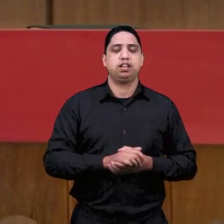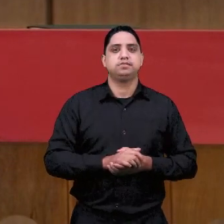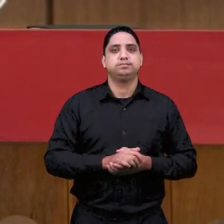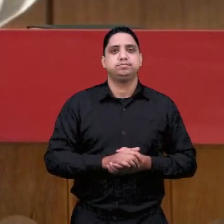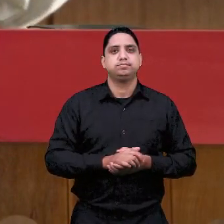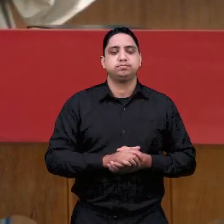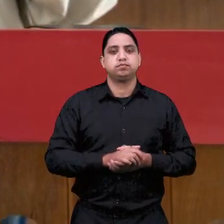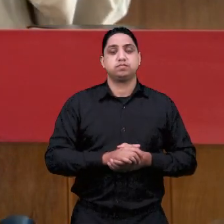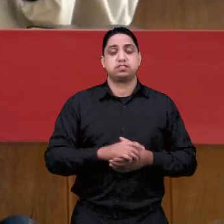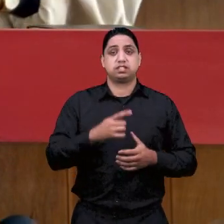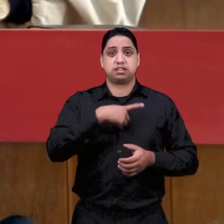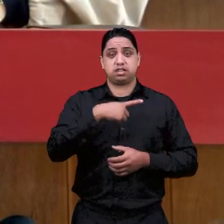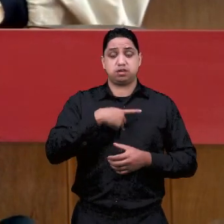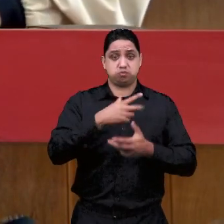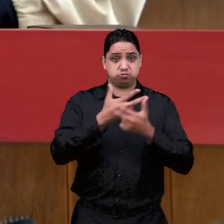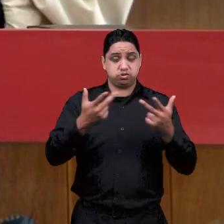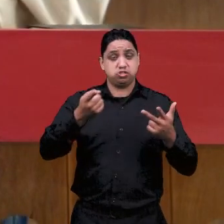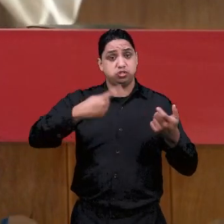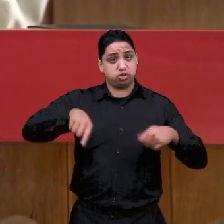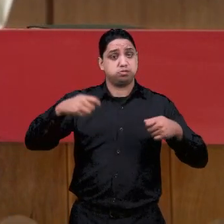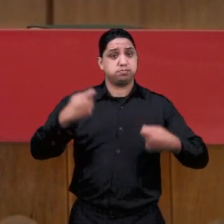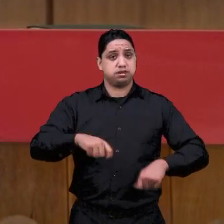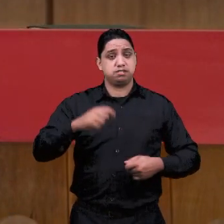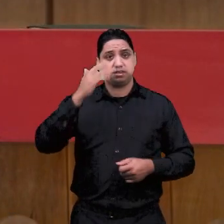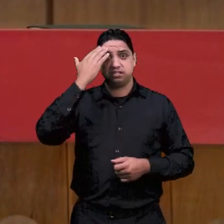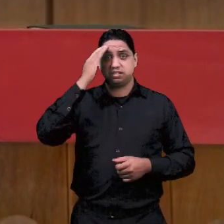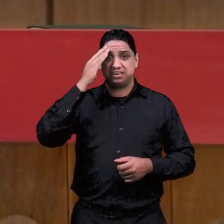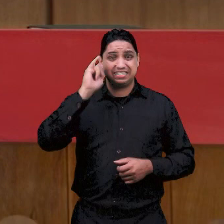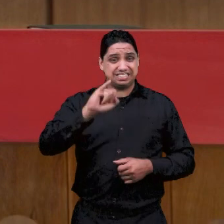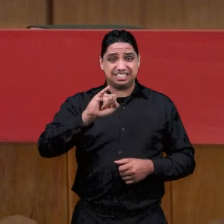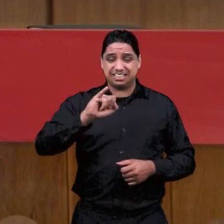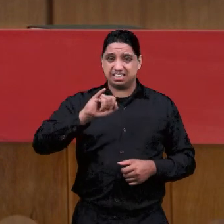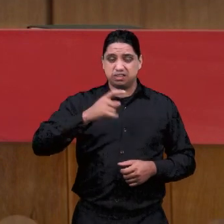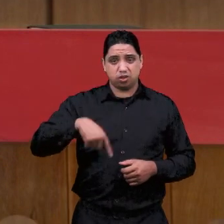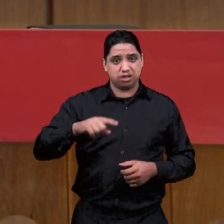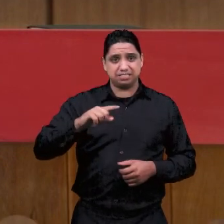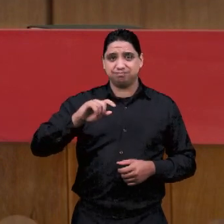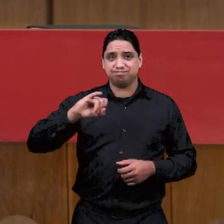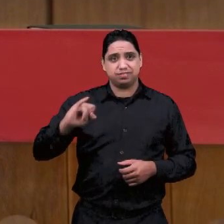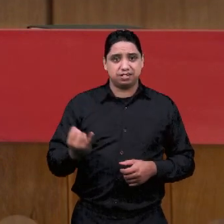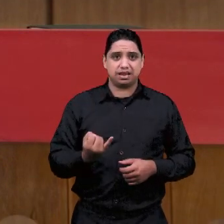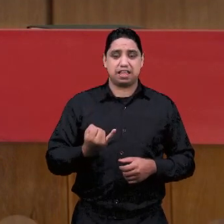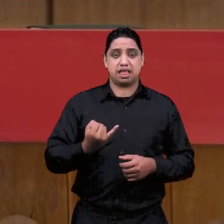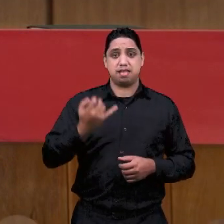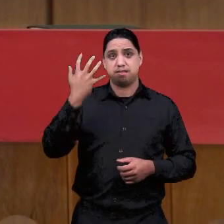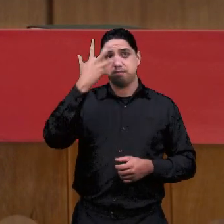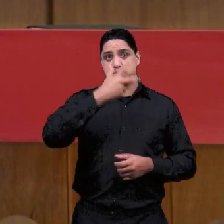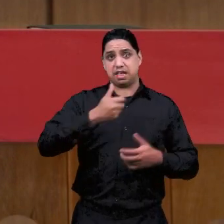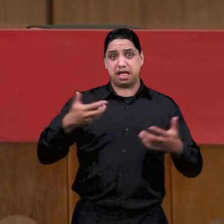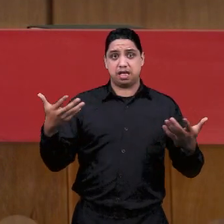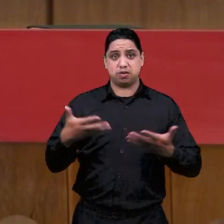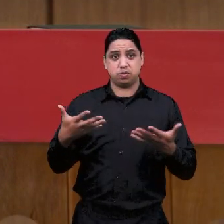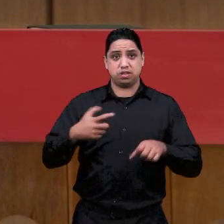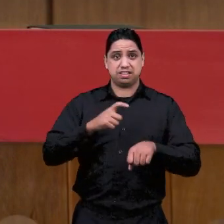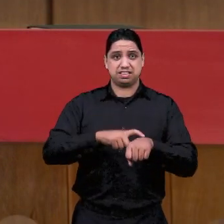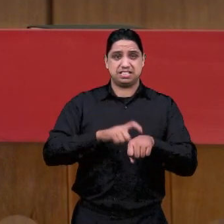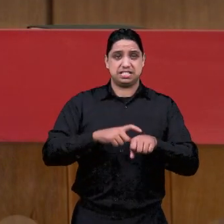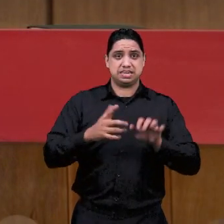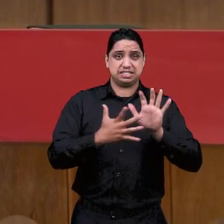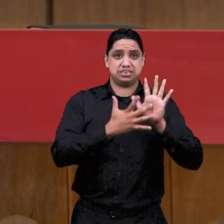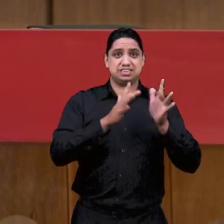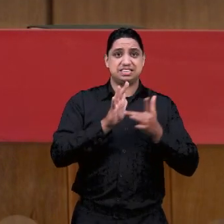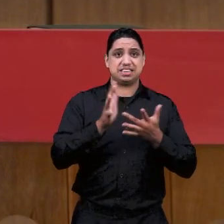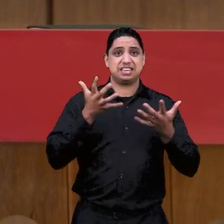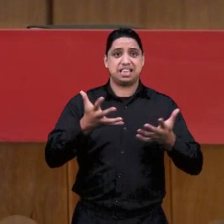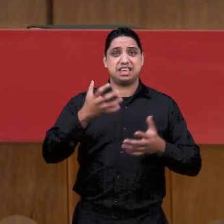devons comprendre en ce moment, si nous ne profitons pas la beauté de ce moment, quand Jésus veut se révéler, il va se